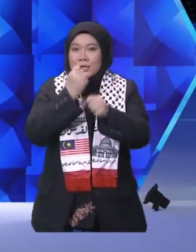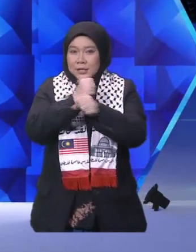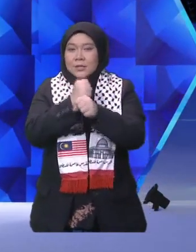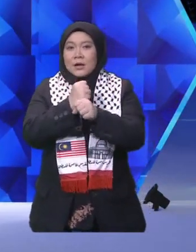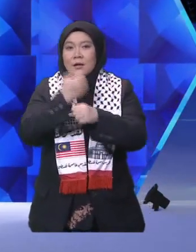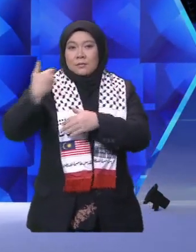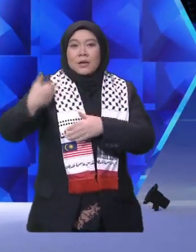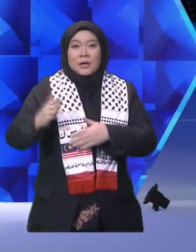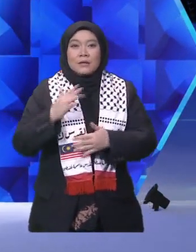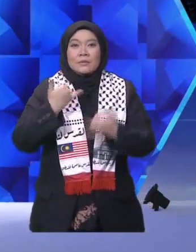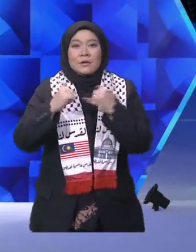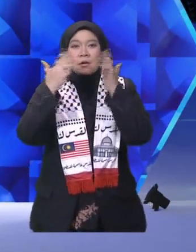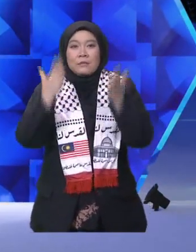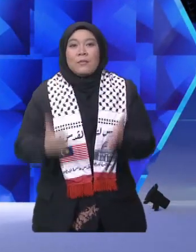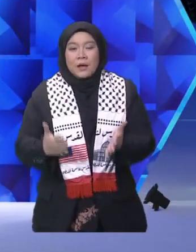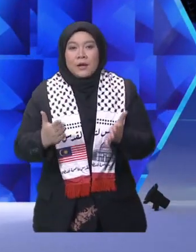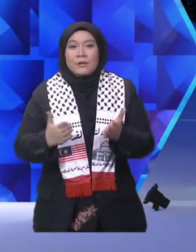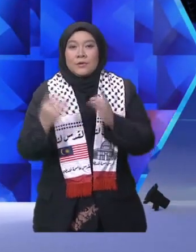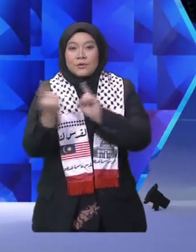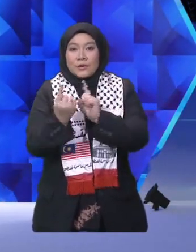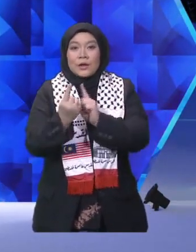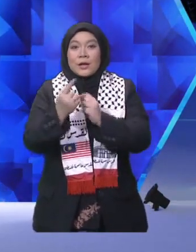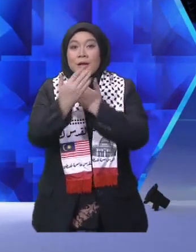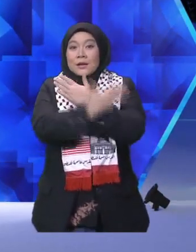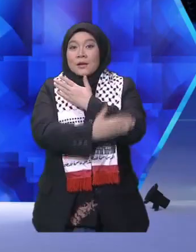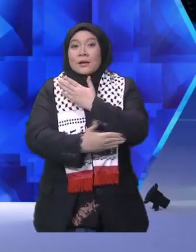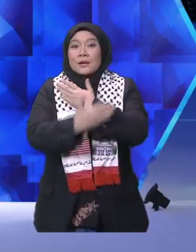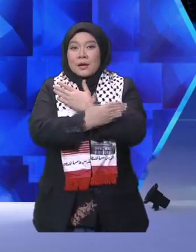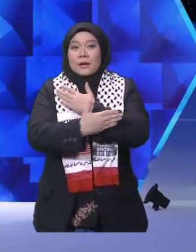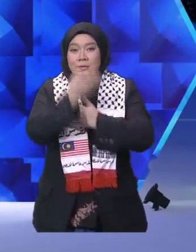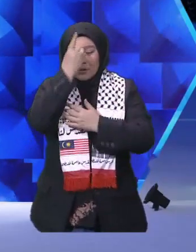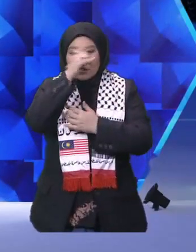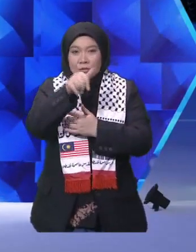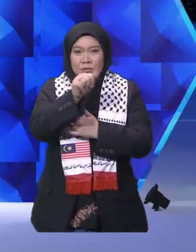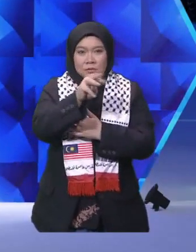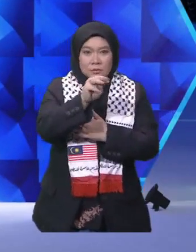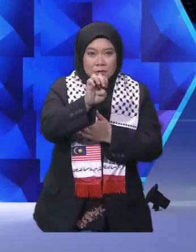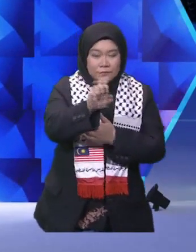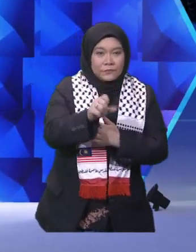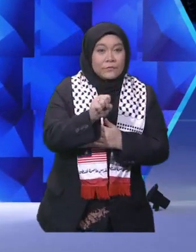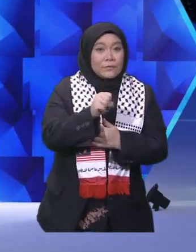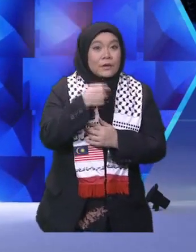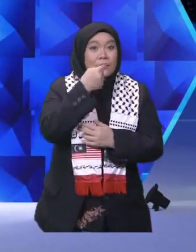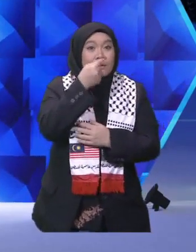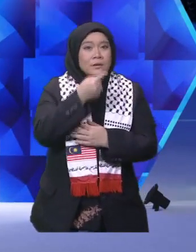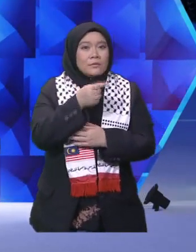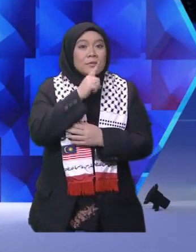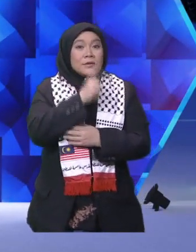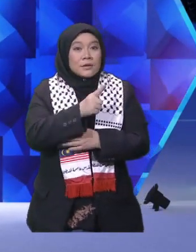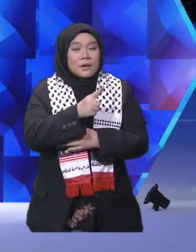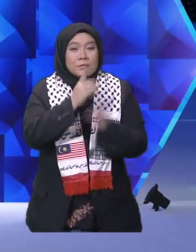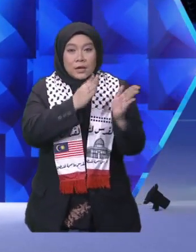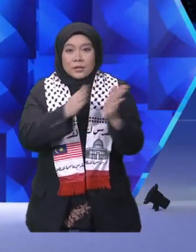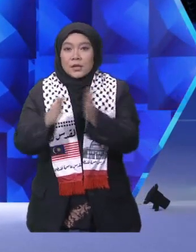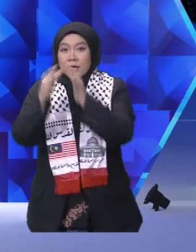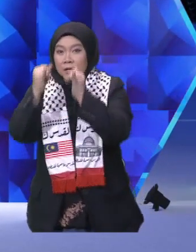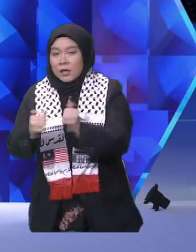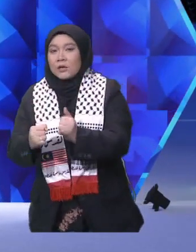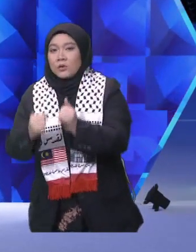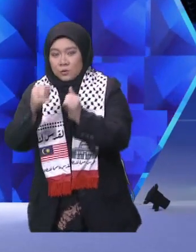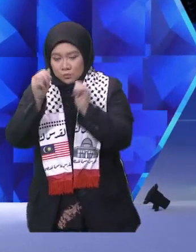persorangan negara, Datuk James Savaraj berkata ia penting bagi memastikan segala perancangan individu terbabit pada masa hadapan dapat membuahkan